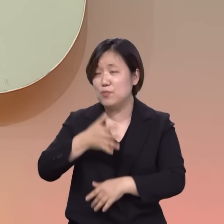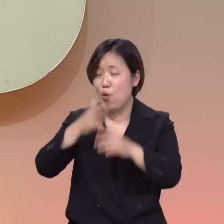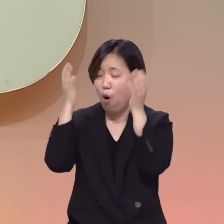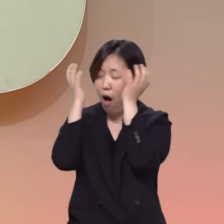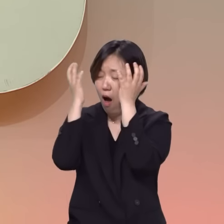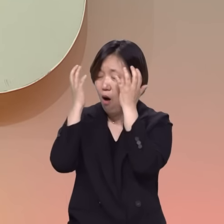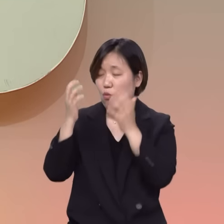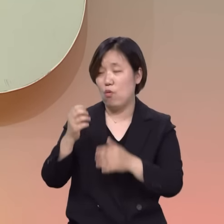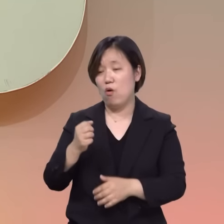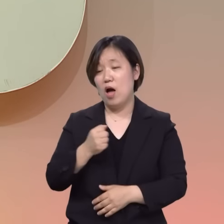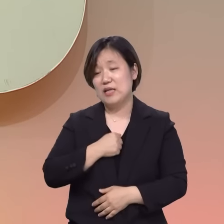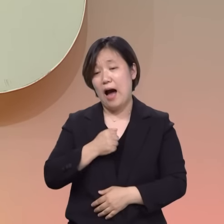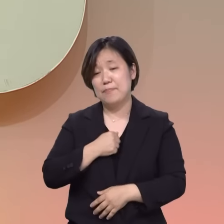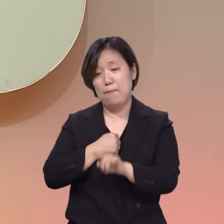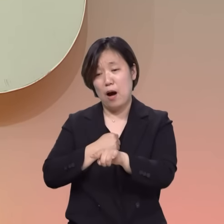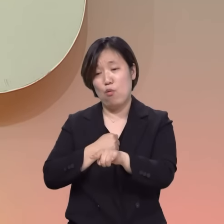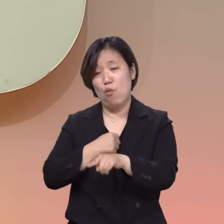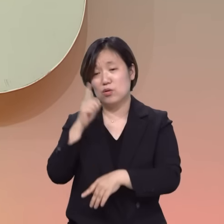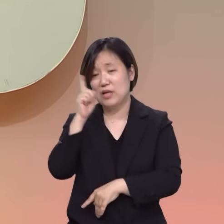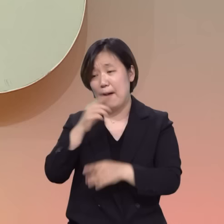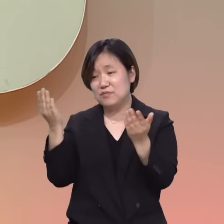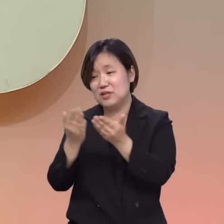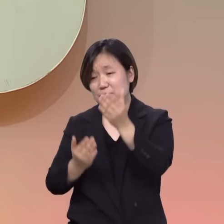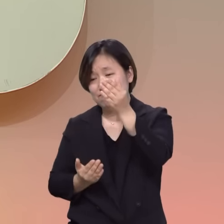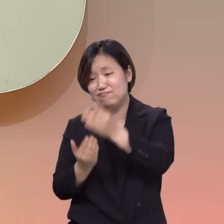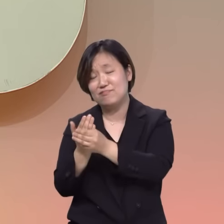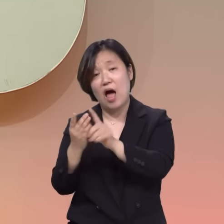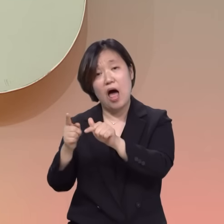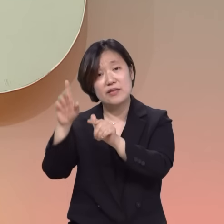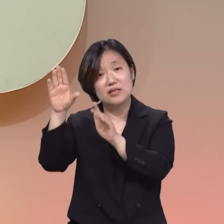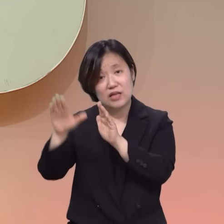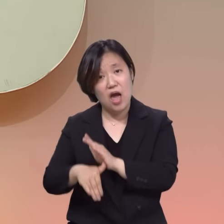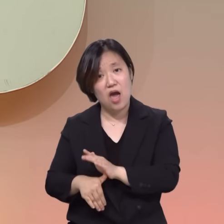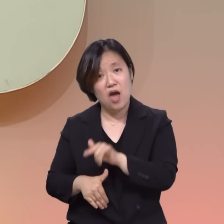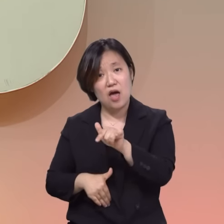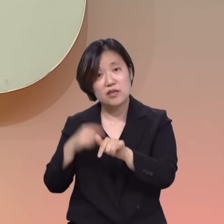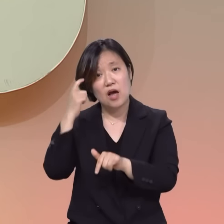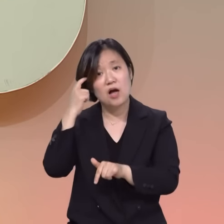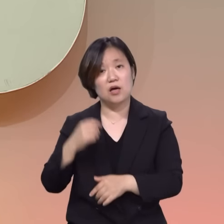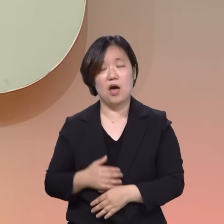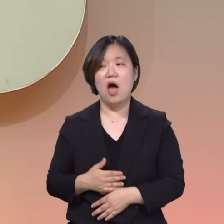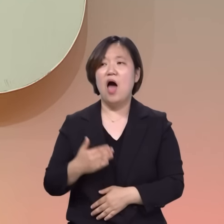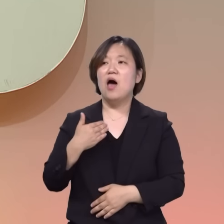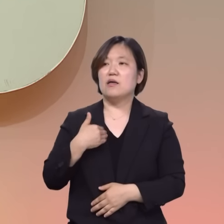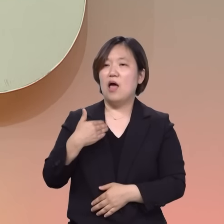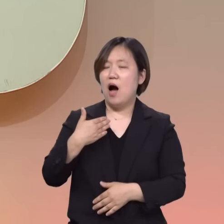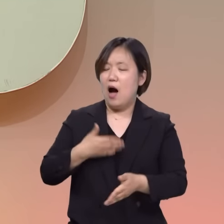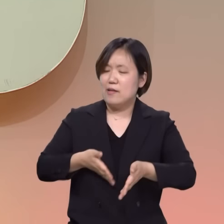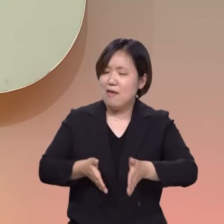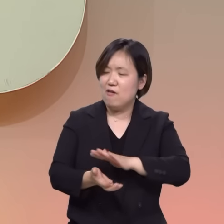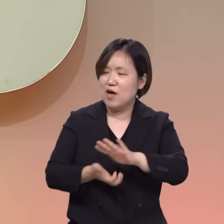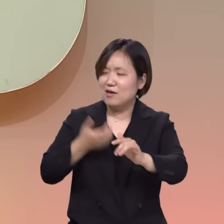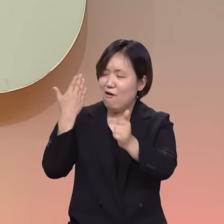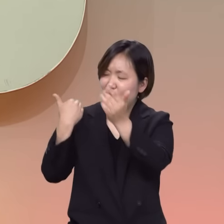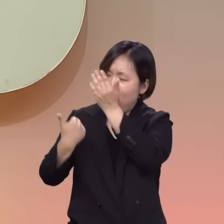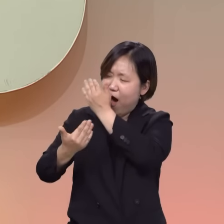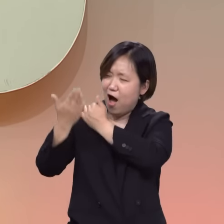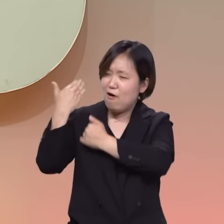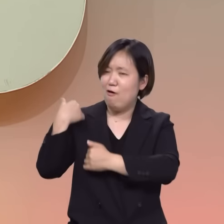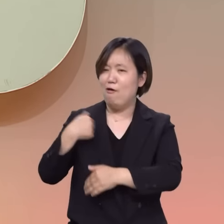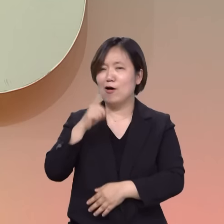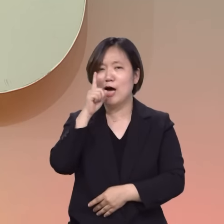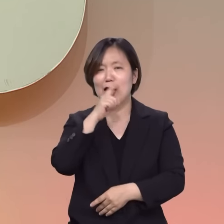괴롭고 답답한 역경과 난관을 만났을 때도 아 내가 과거 전생에서부터 지금까지